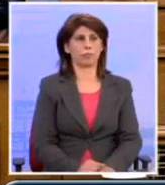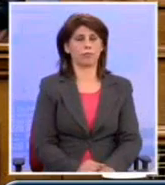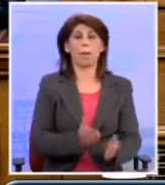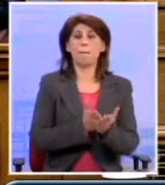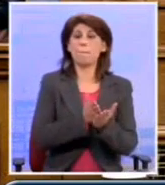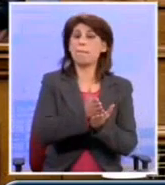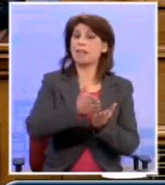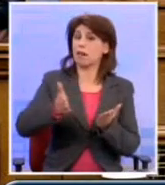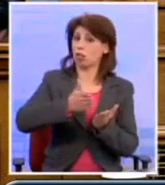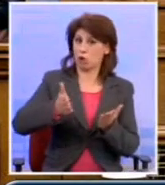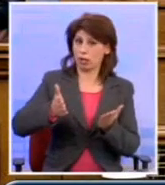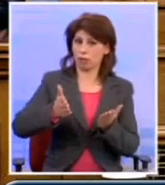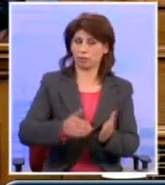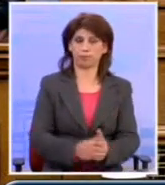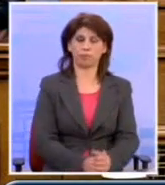της Μέσης Ανατολής,